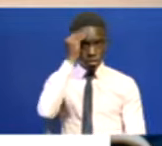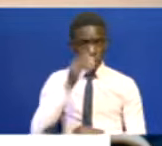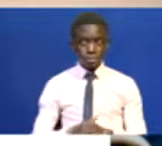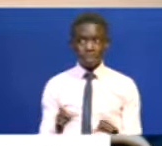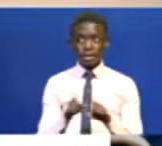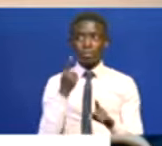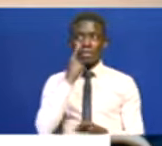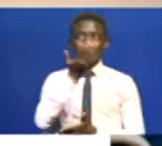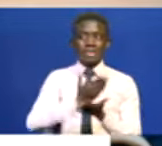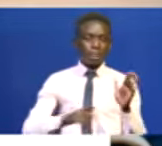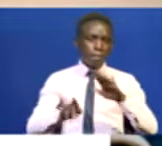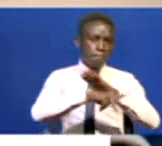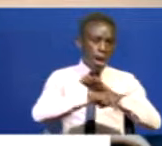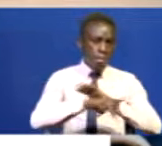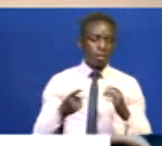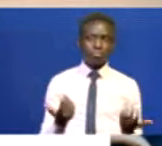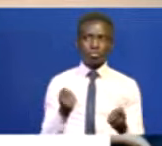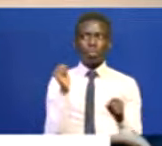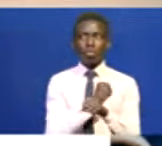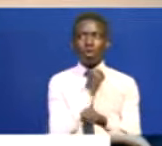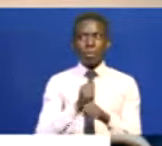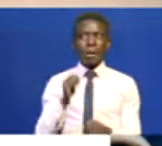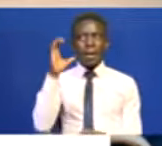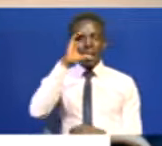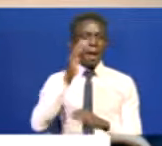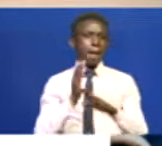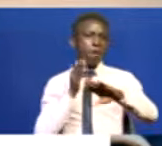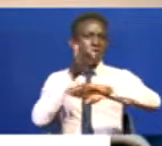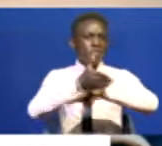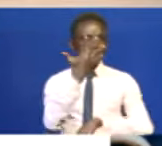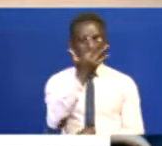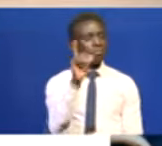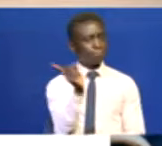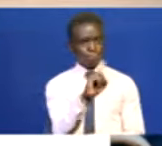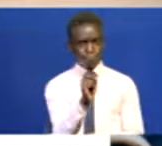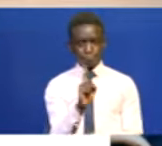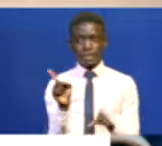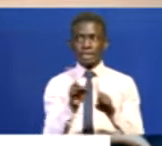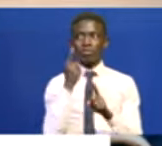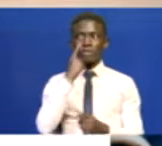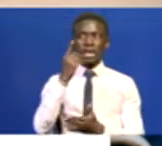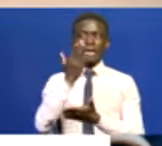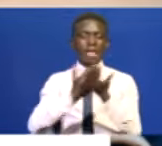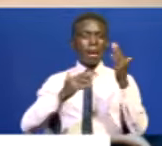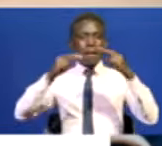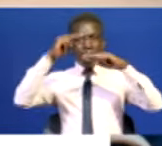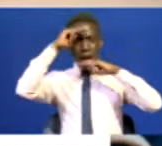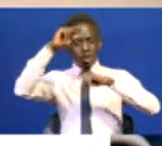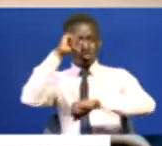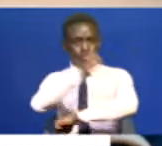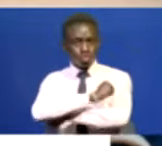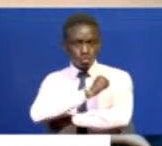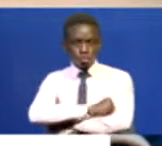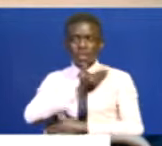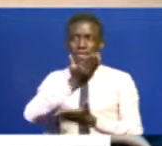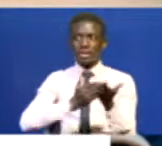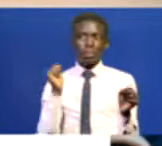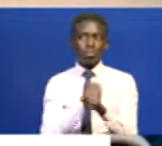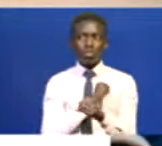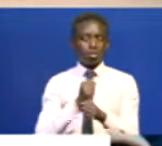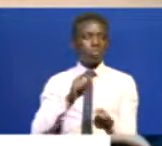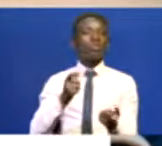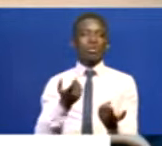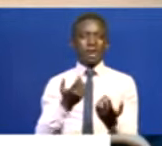za chekechea havitapita 5, ilhali katika shule cha kiwango cha juu katika shule za sekondari havitapita vitengo 7